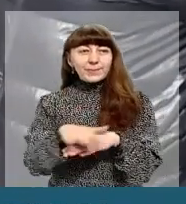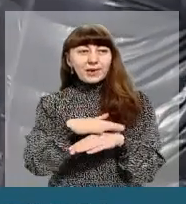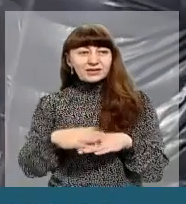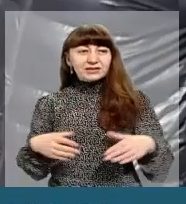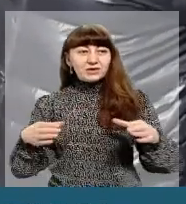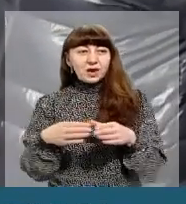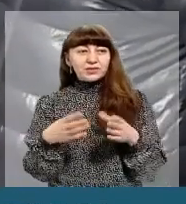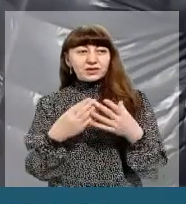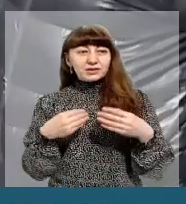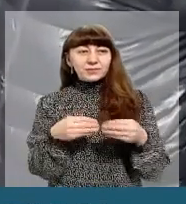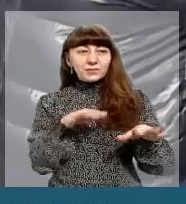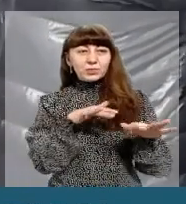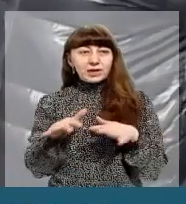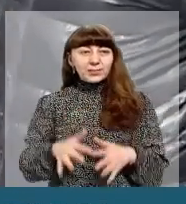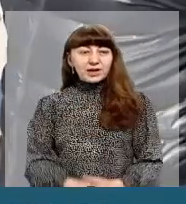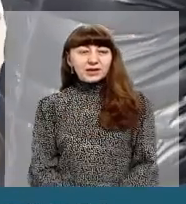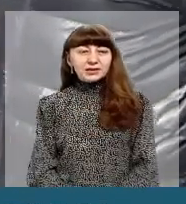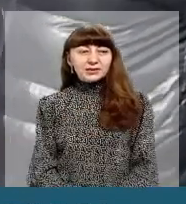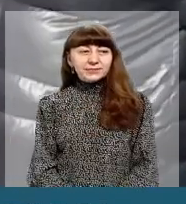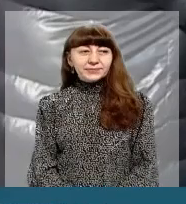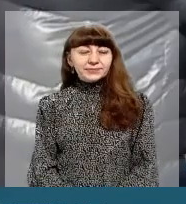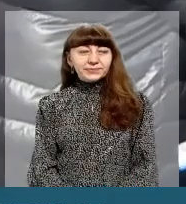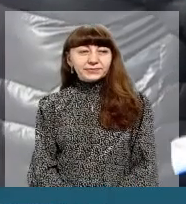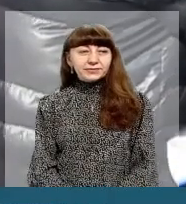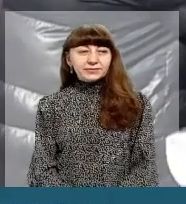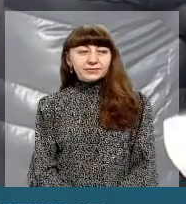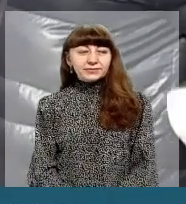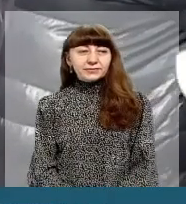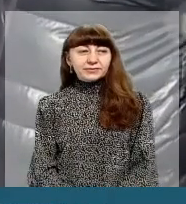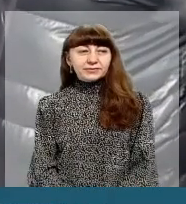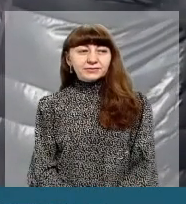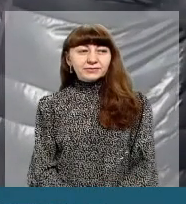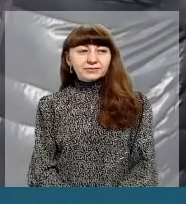объединяющие семью мероприятия. Айдана Папанина, Алексей Руденко, телеканал Костанай.